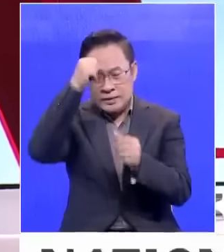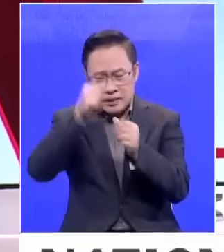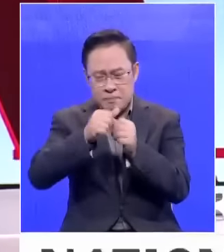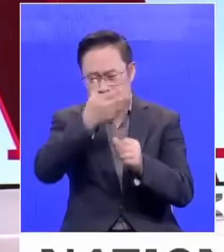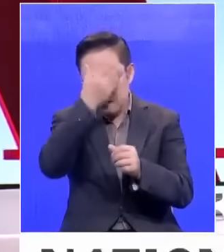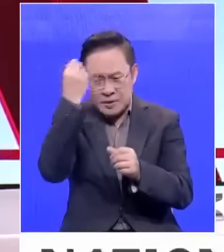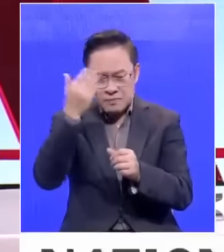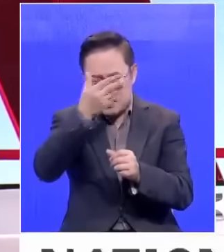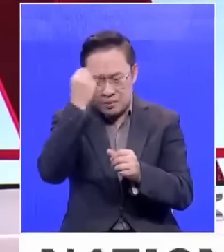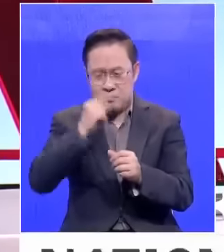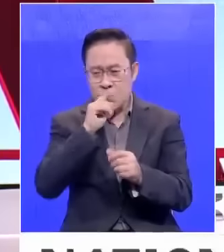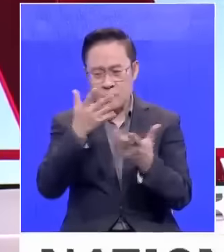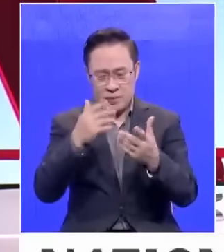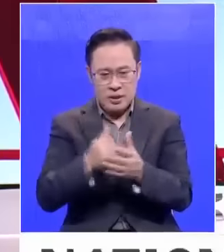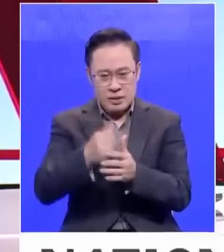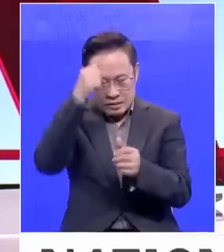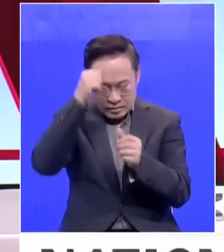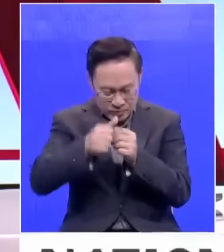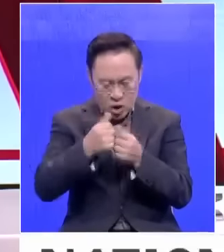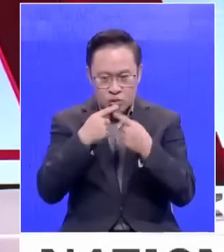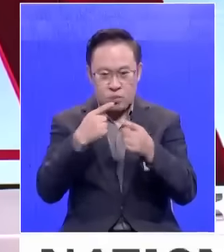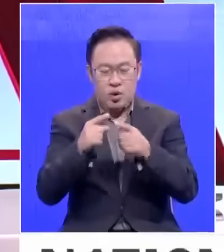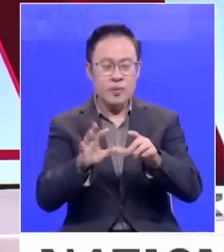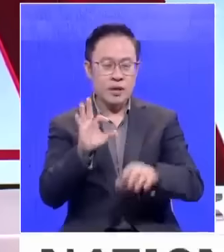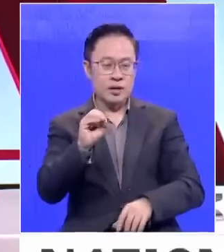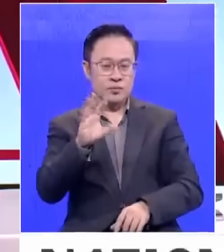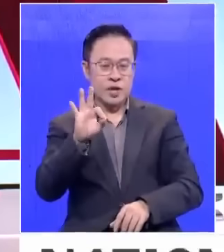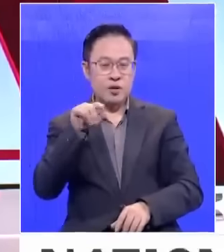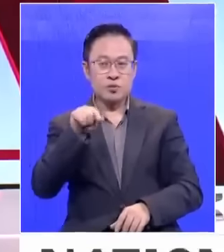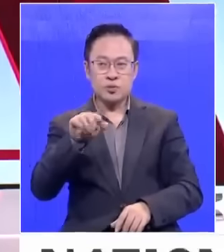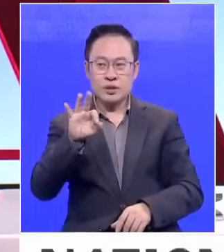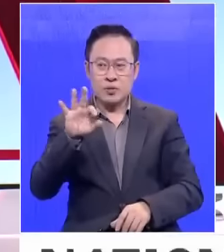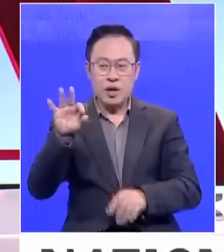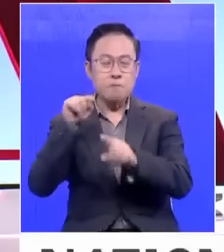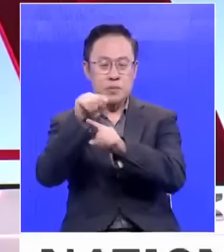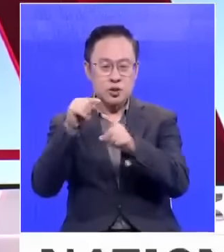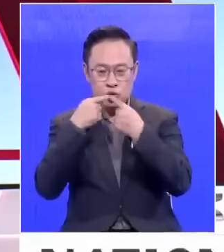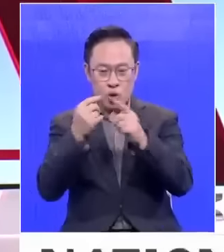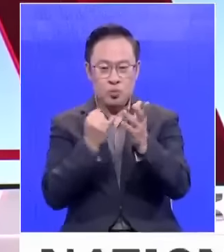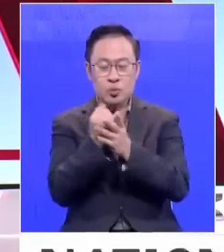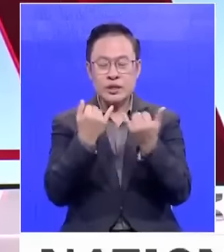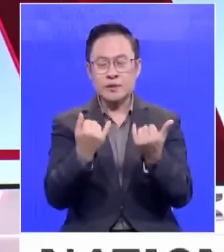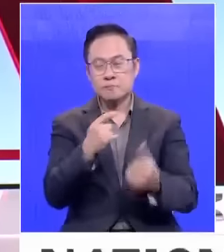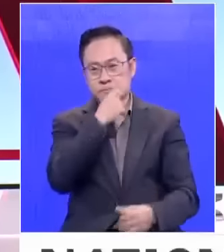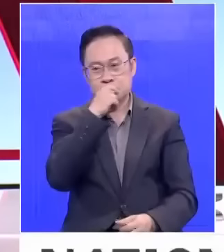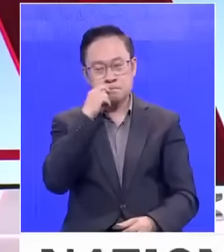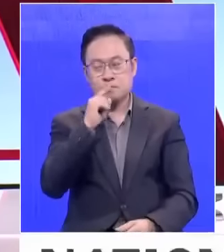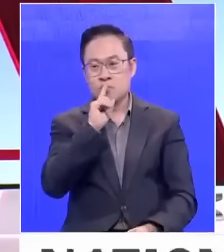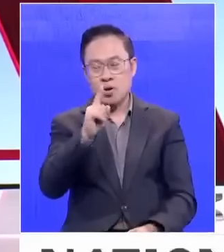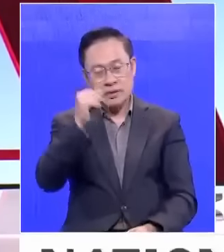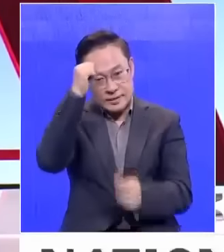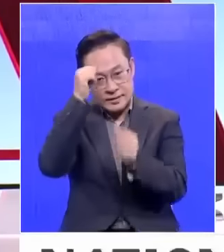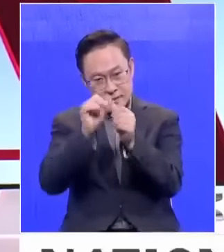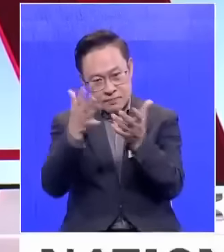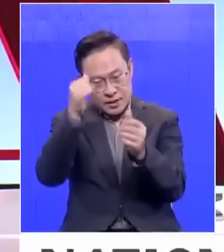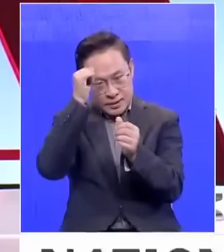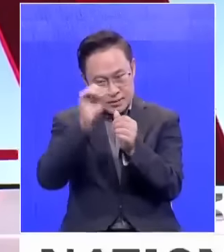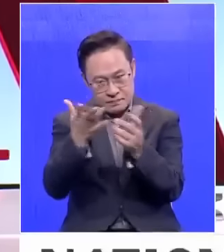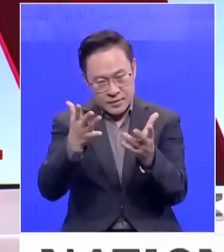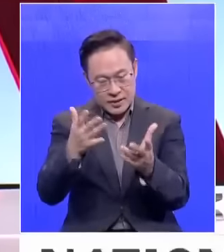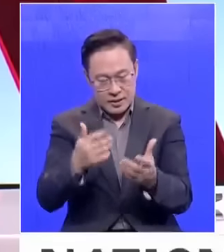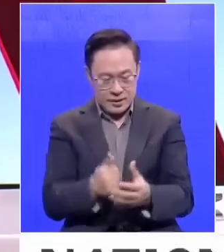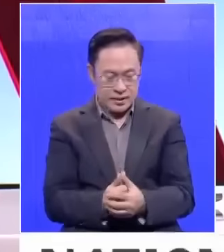และไม่มีเลยที่ท่านจะตอบผิด ปกติต้อง 99.9999% นะที่ตอบได้โอ้โหรอบนี้นี่มหัศจรรย์แต่ว่าเพราะฉะนั้นเรื่องนี้จับตาดู